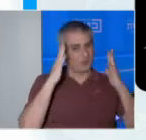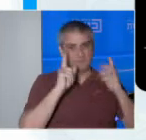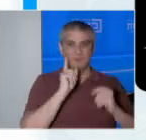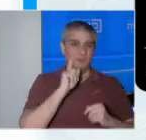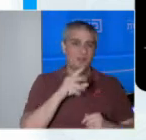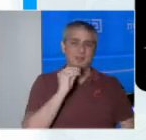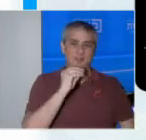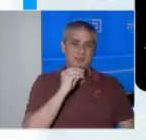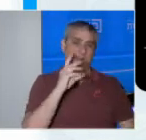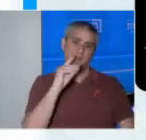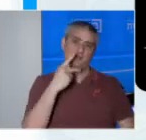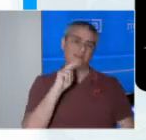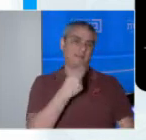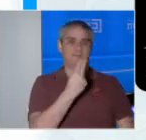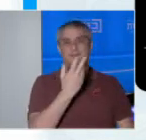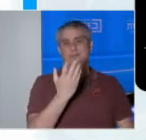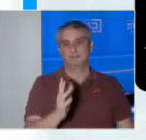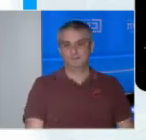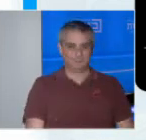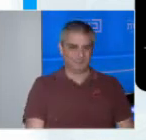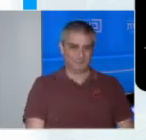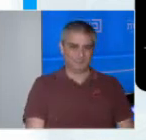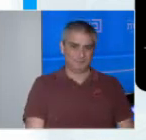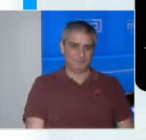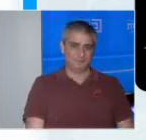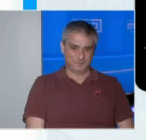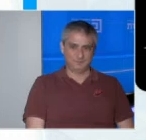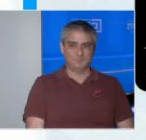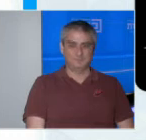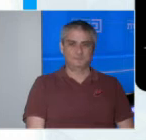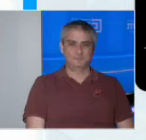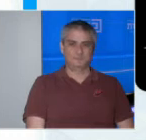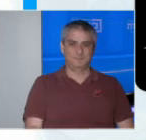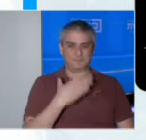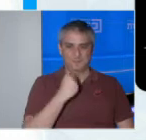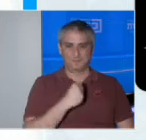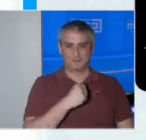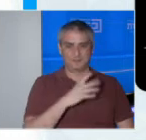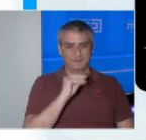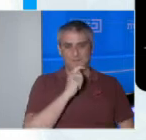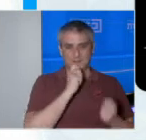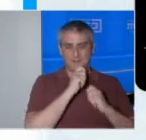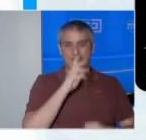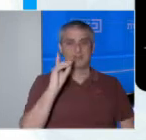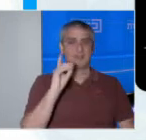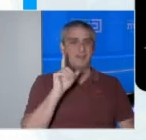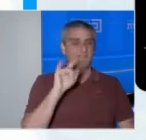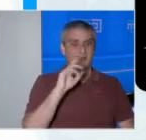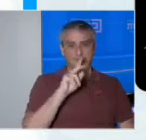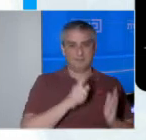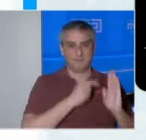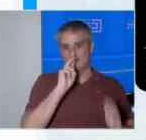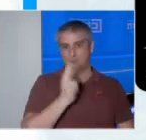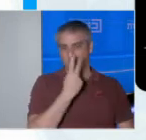שלא קרא לתמר, דפנה. יפה, יבגני. דפנה, כן? הרעיון עם דנה וייס, כבר פעם